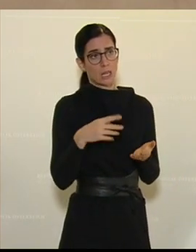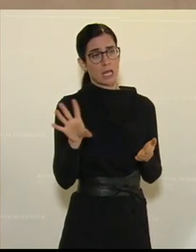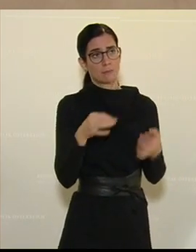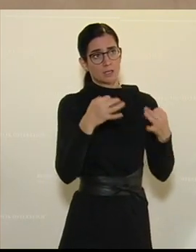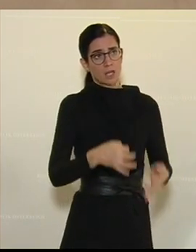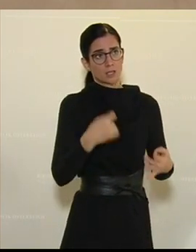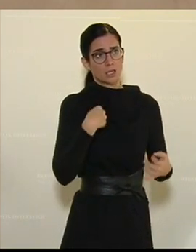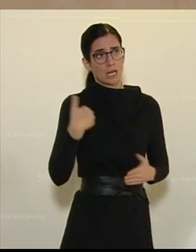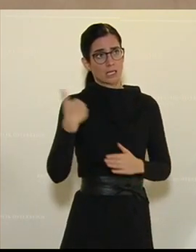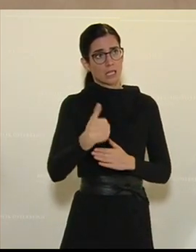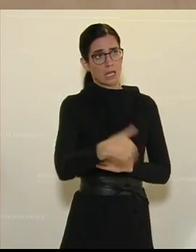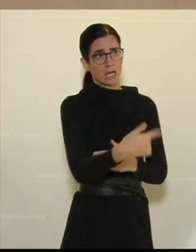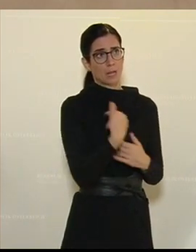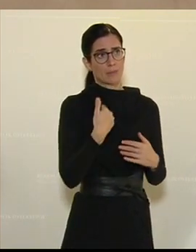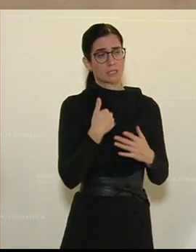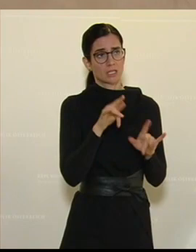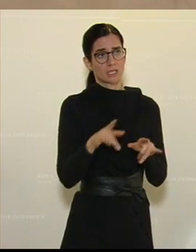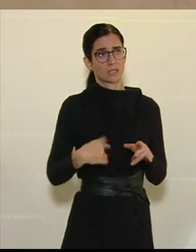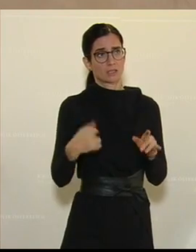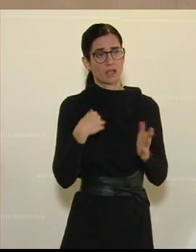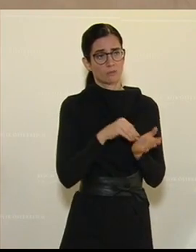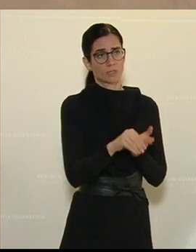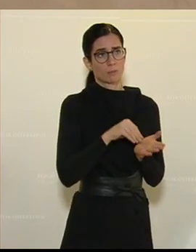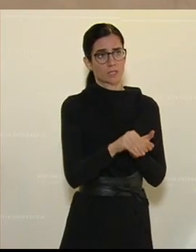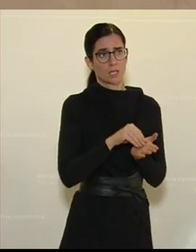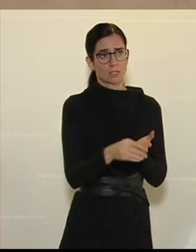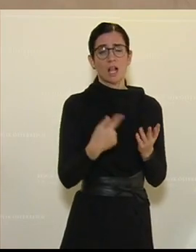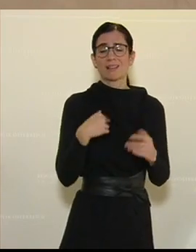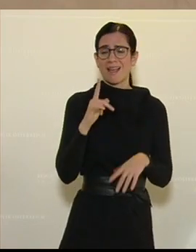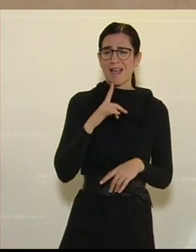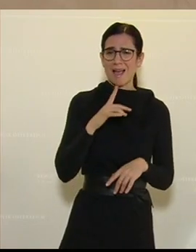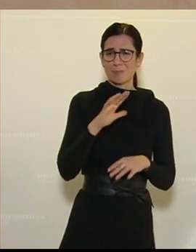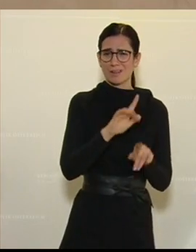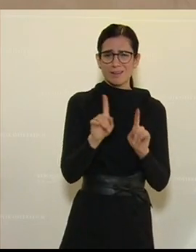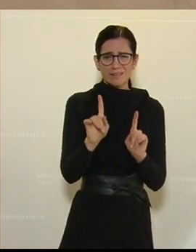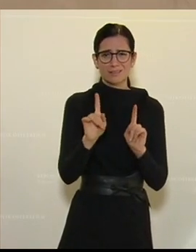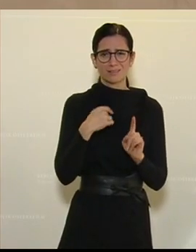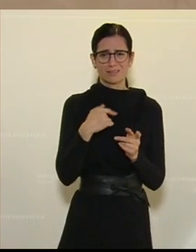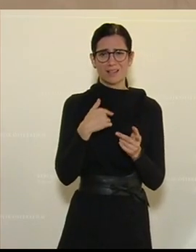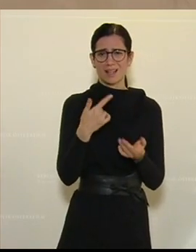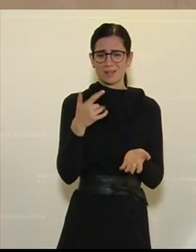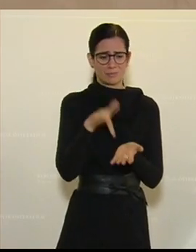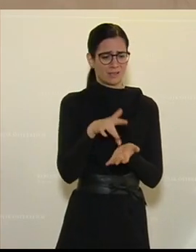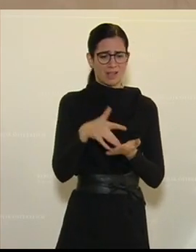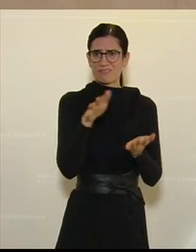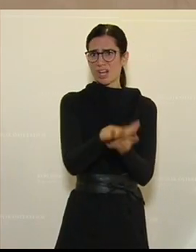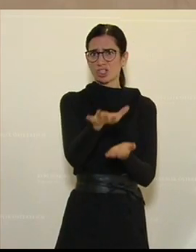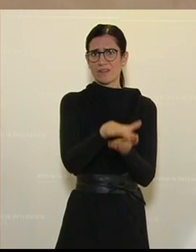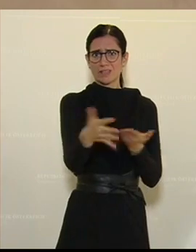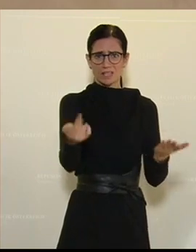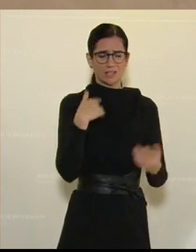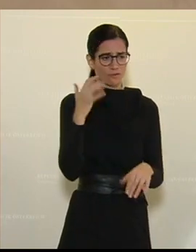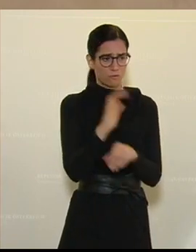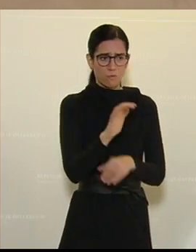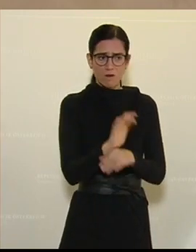ihren regelmäßigen Steuern begleiten und dass sie das zahlen. Aber es ist eine Mittelverschwendung. Und diesen